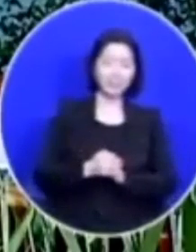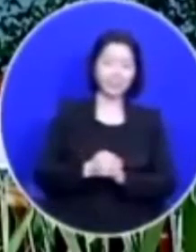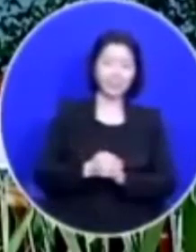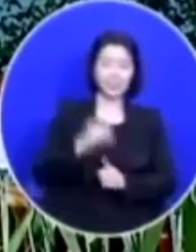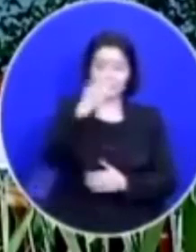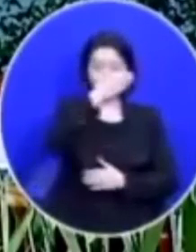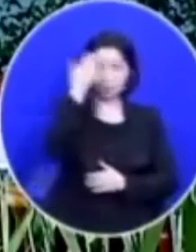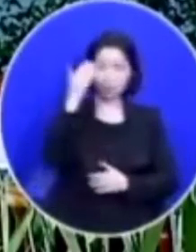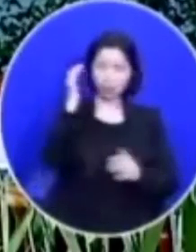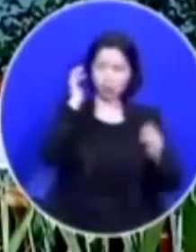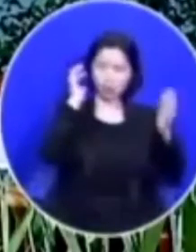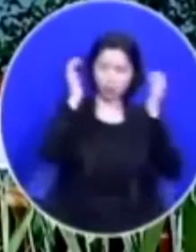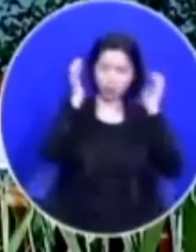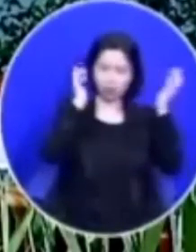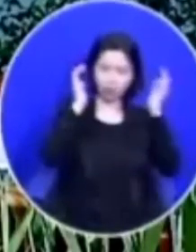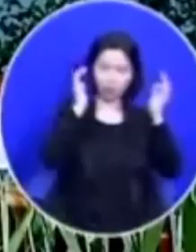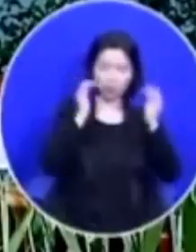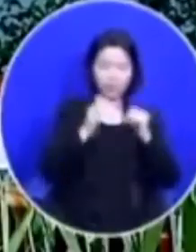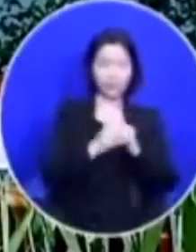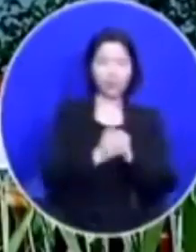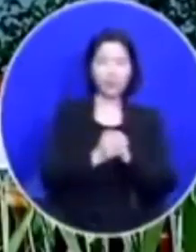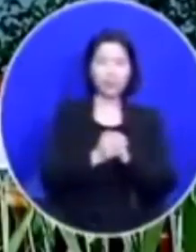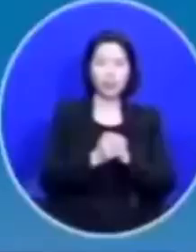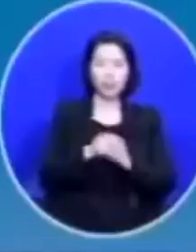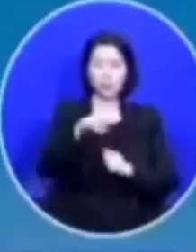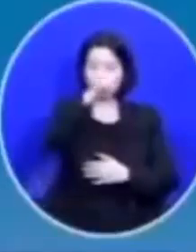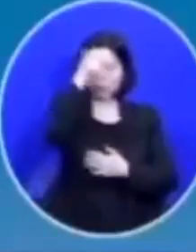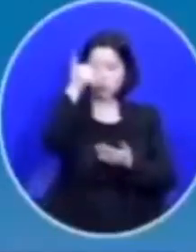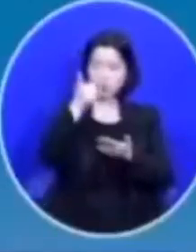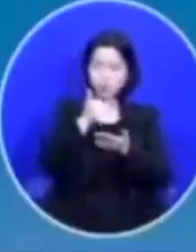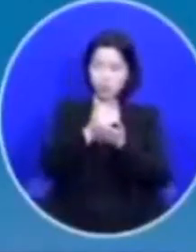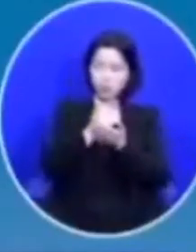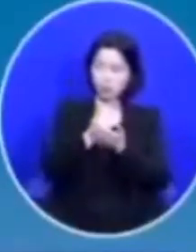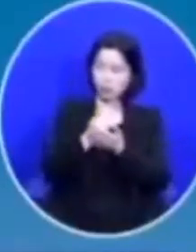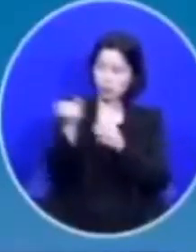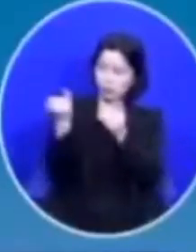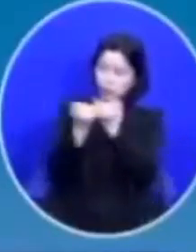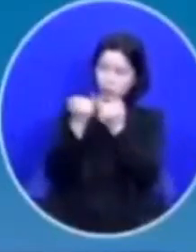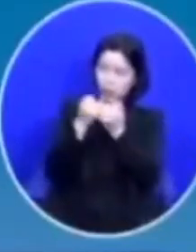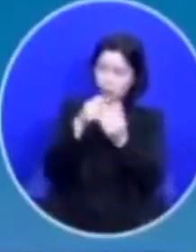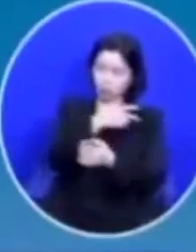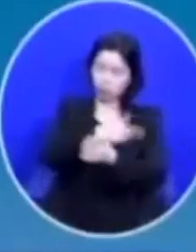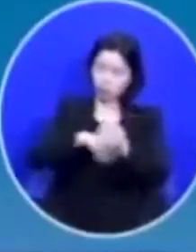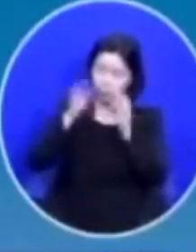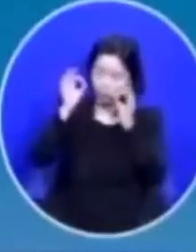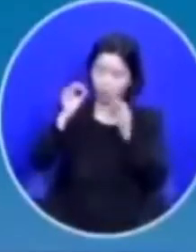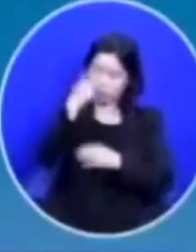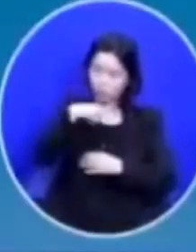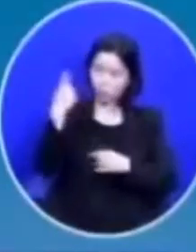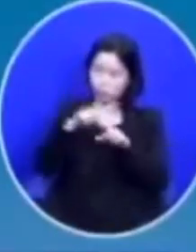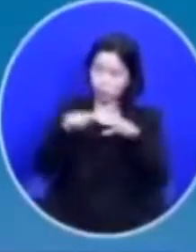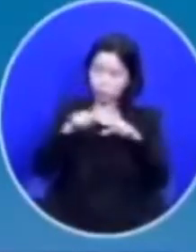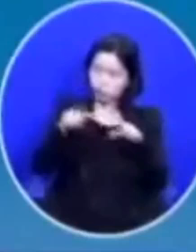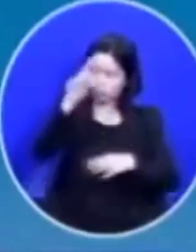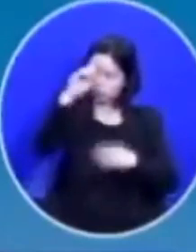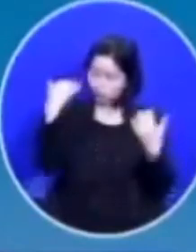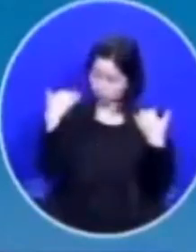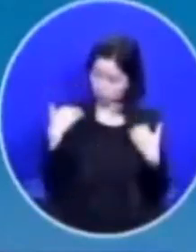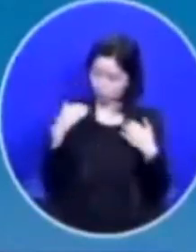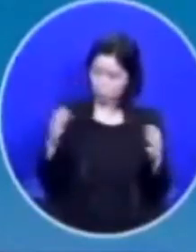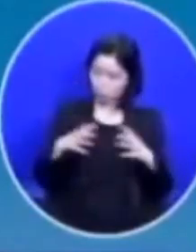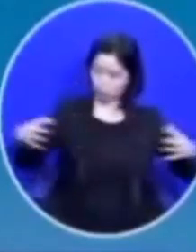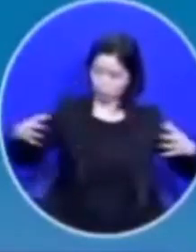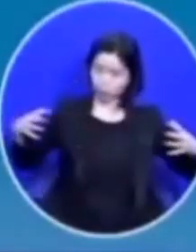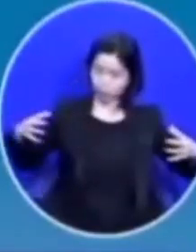청년의 혼란스러워 줬어요 그 장로님의 아내 되시는 권사님은 얼굴도 평범하고 키도 작고 좀 뚱뚱한 였기